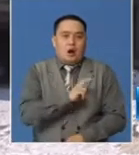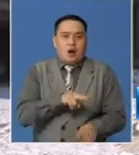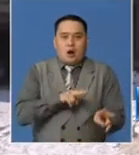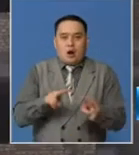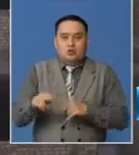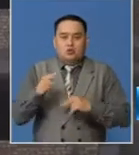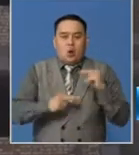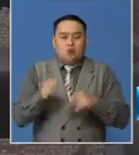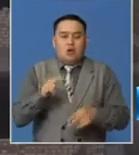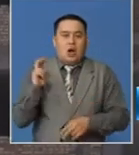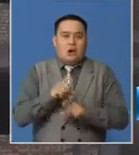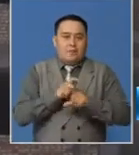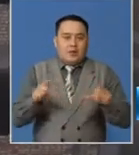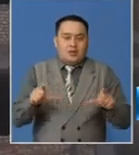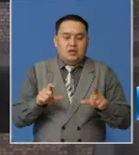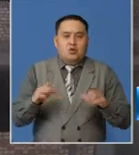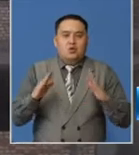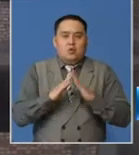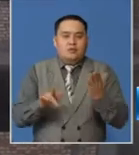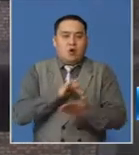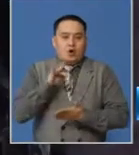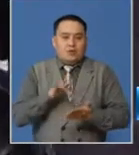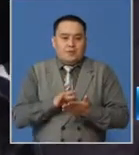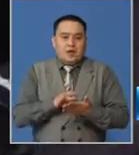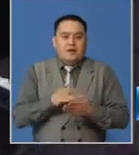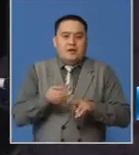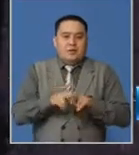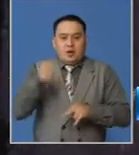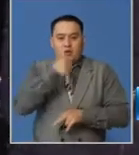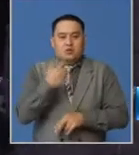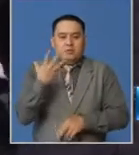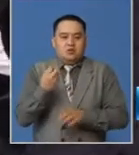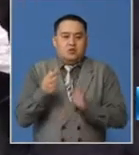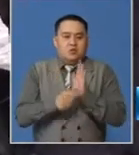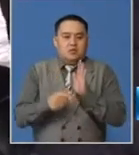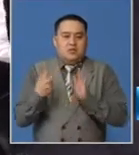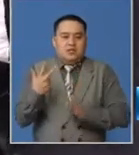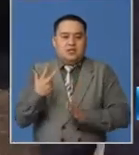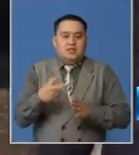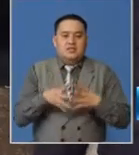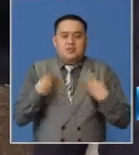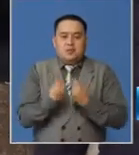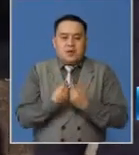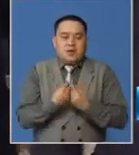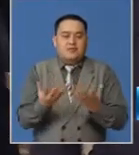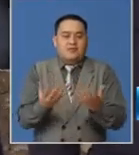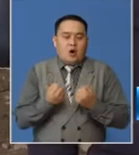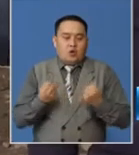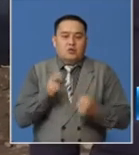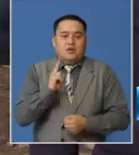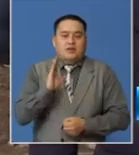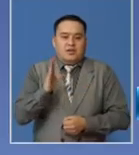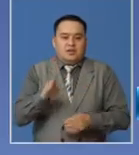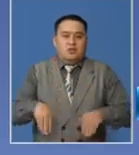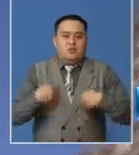контроль за строящимися объектами жилого сектора города. Уже в этом году 573 талдыкурганские семьи обретут заветные крыши